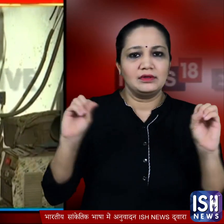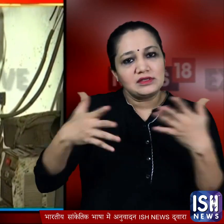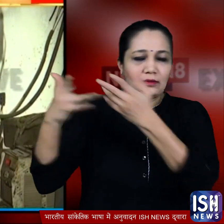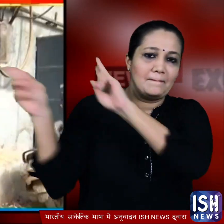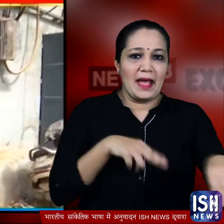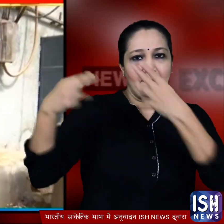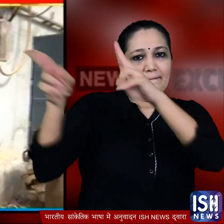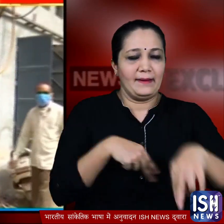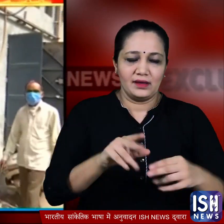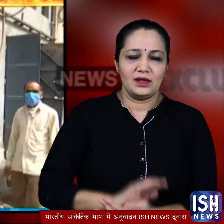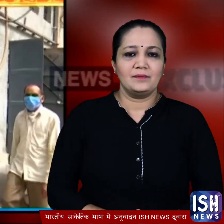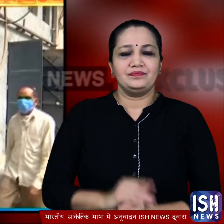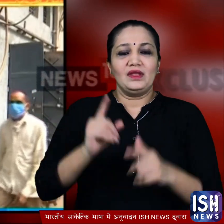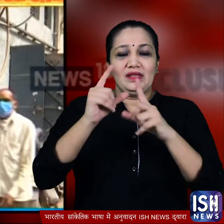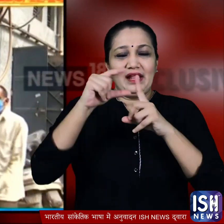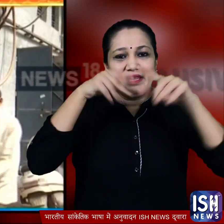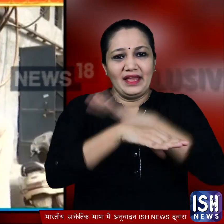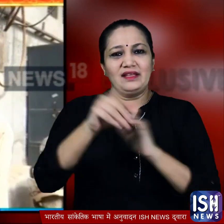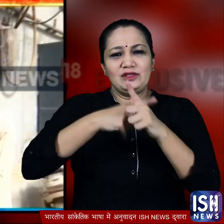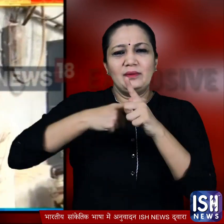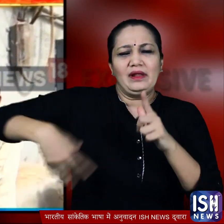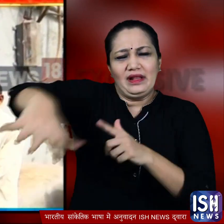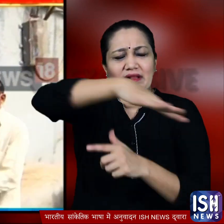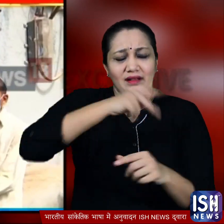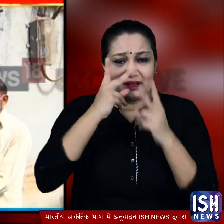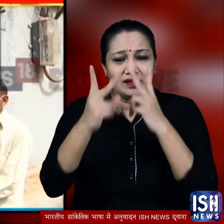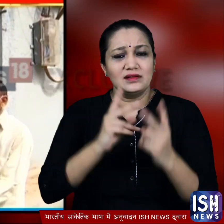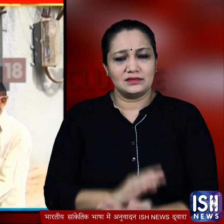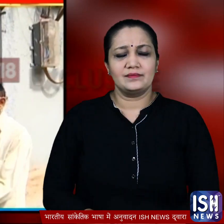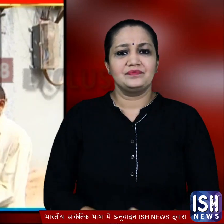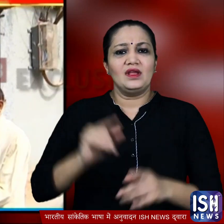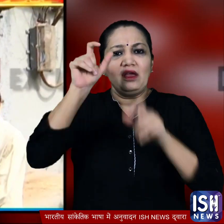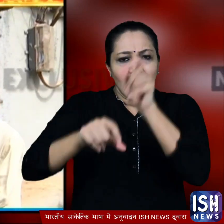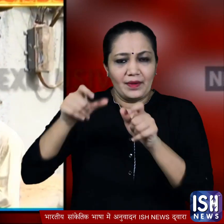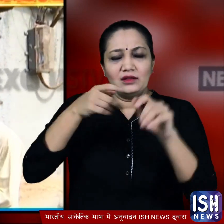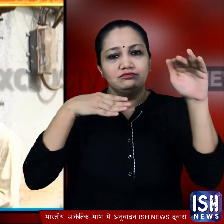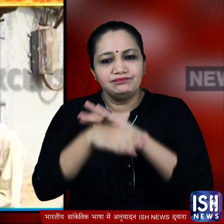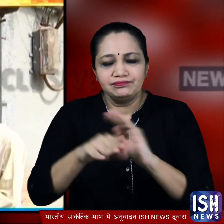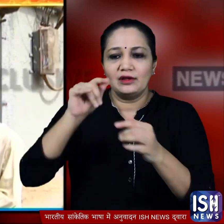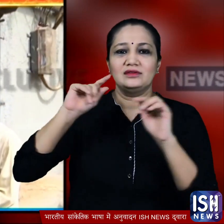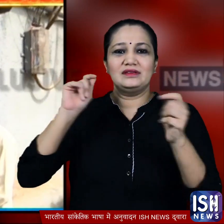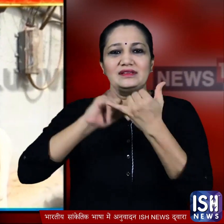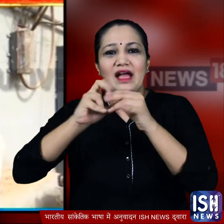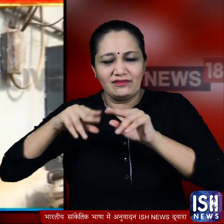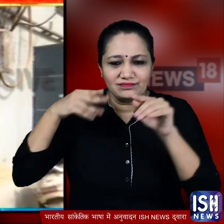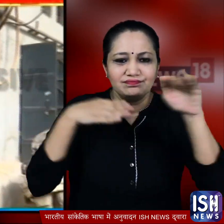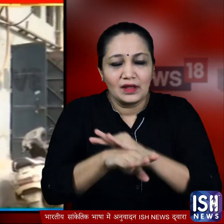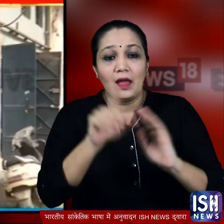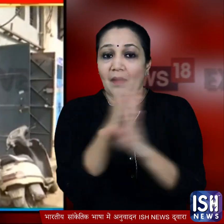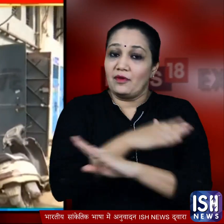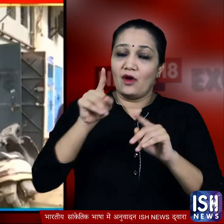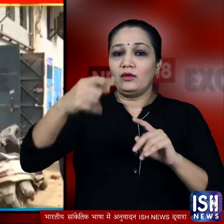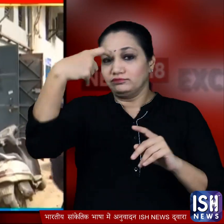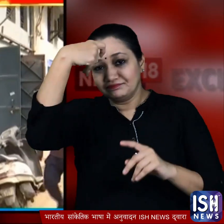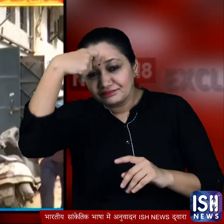भी शुरू हो गया। दिल्ली के झिलमिल इलाके से जो तस्वीरें सामने आईं, उनमें एक तस्वीर में मजदूर फैक्ट्री के अंदर जाते दिखे, लेकिन इससे पहले उन सभी